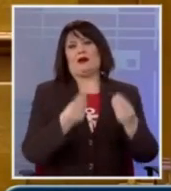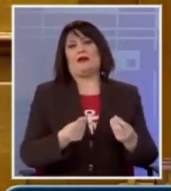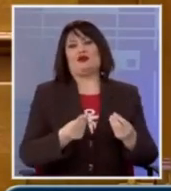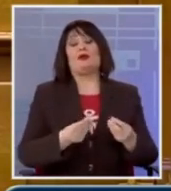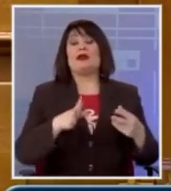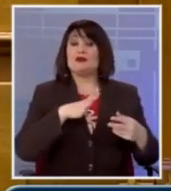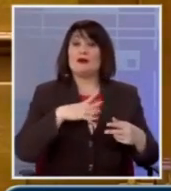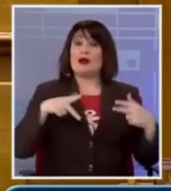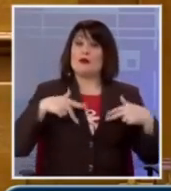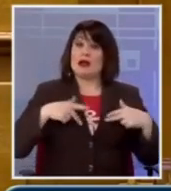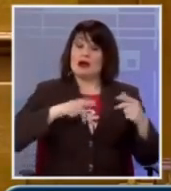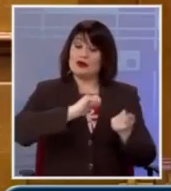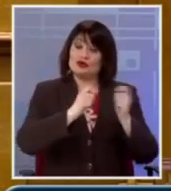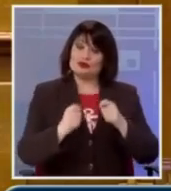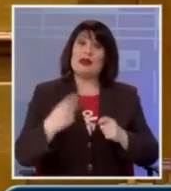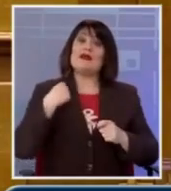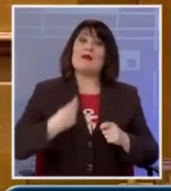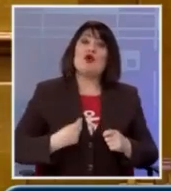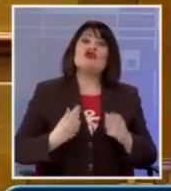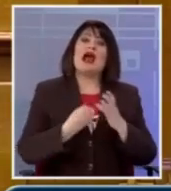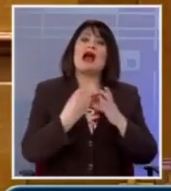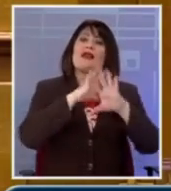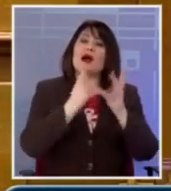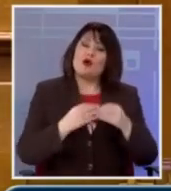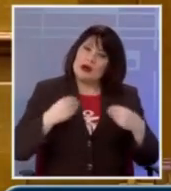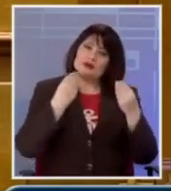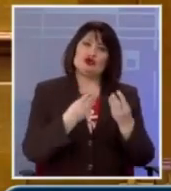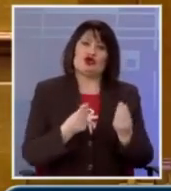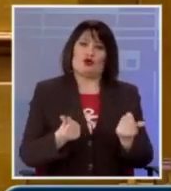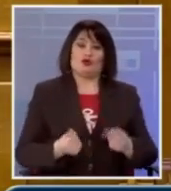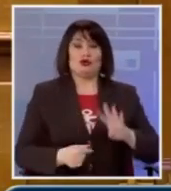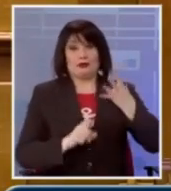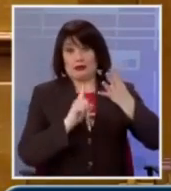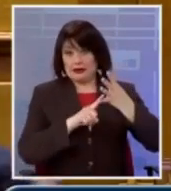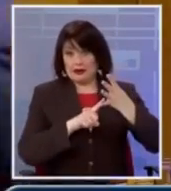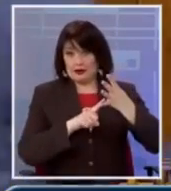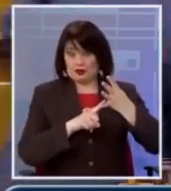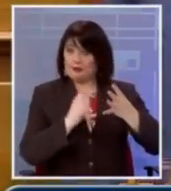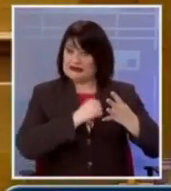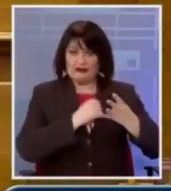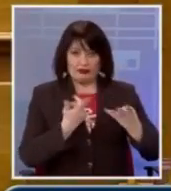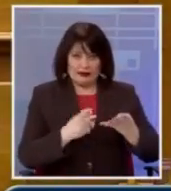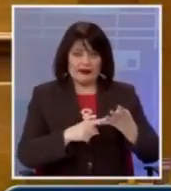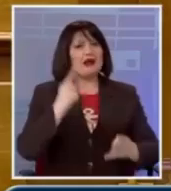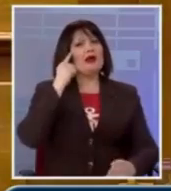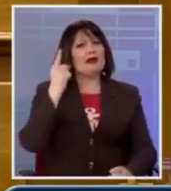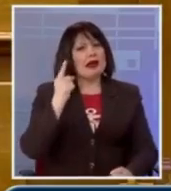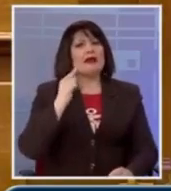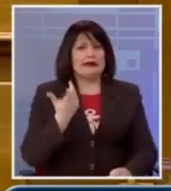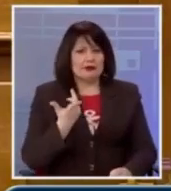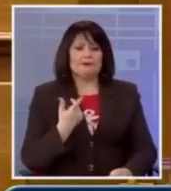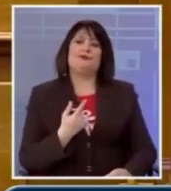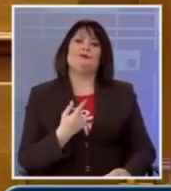κράτος, για να προσφέρει τα δημόσια αγαθά με τον τρόπο που θέλουμε. Τέταρτο αρχή, η ιδέα ότι